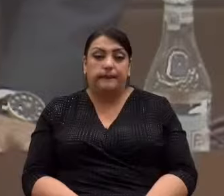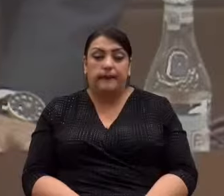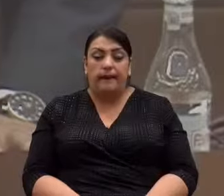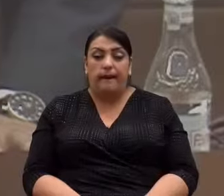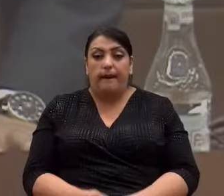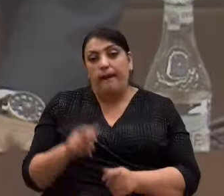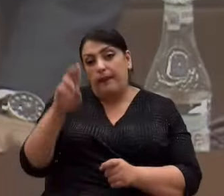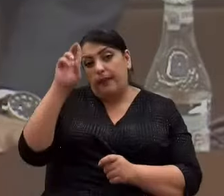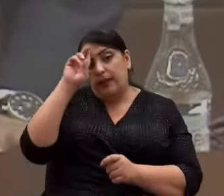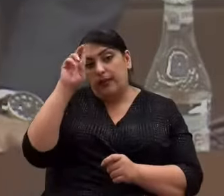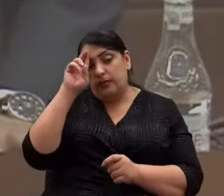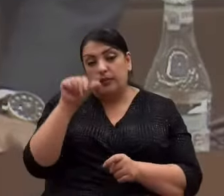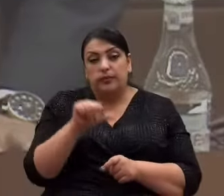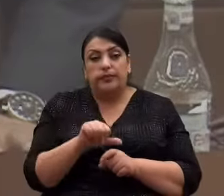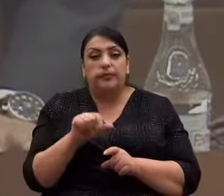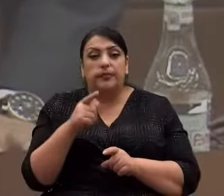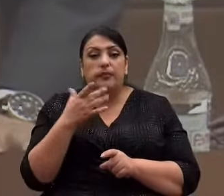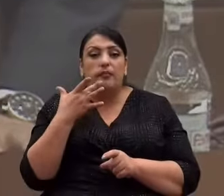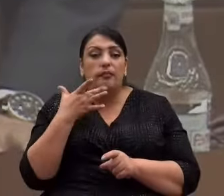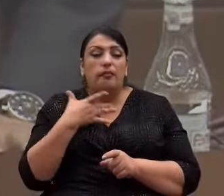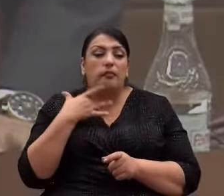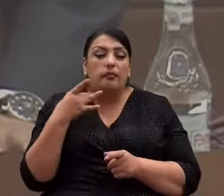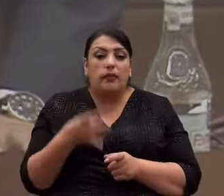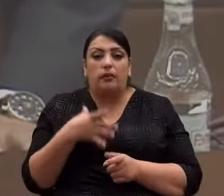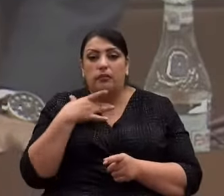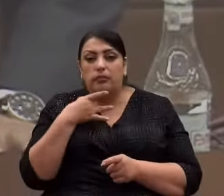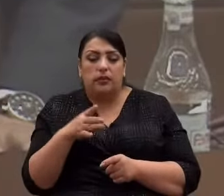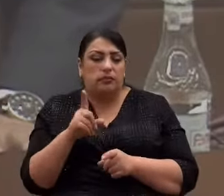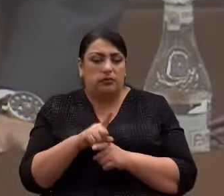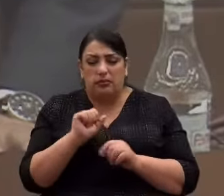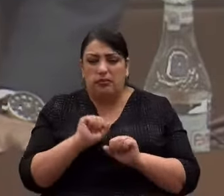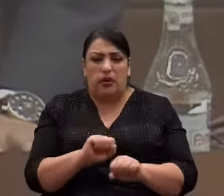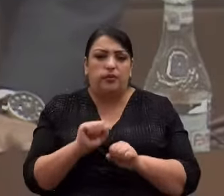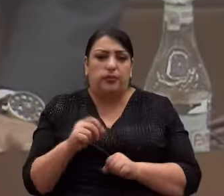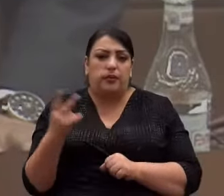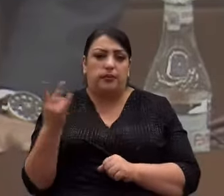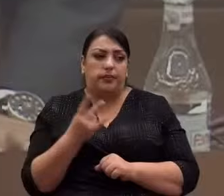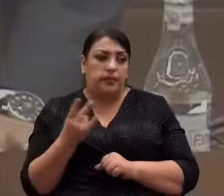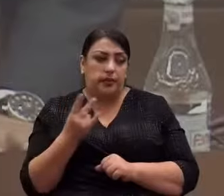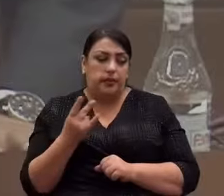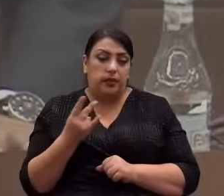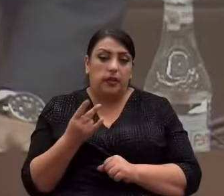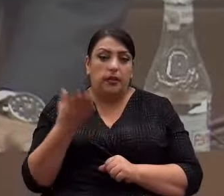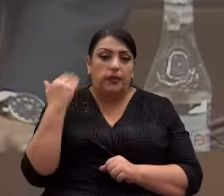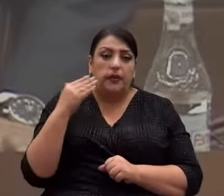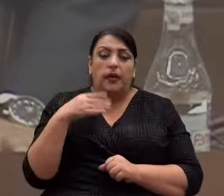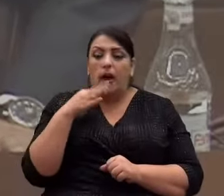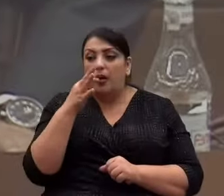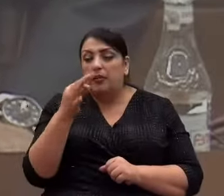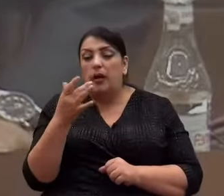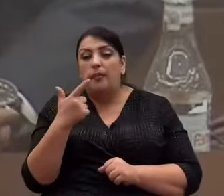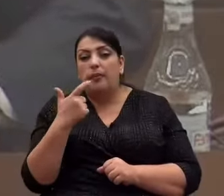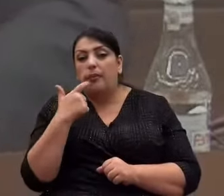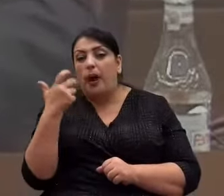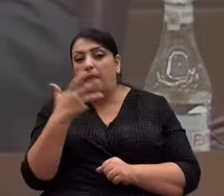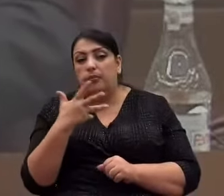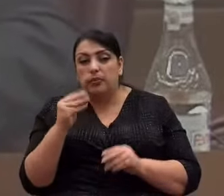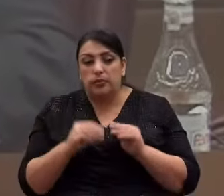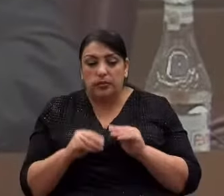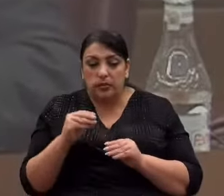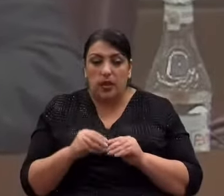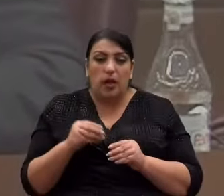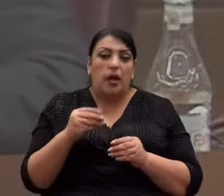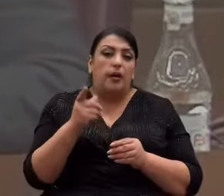իշխանությունը միշտ գայթակղություններից պետք է պաշտպանված լինի որտեղ նախկինում էր կար ասում էին պամիդոր արտադրելով դարձանք միլիոնատեր հիմա